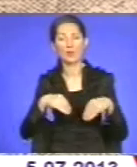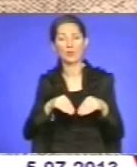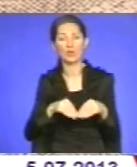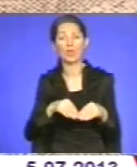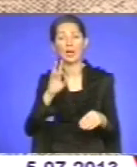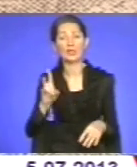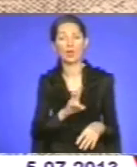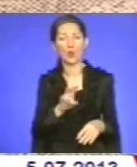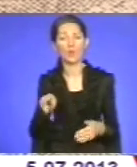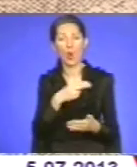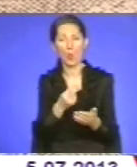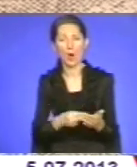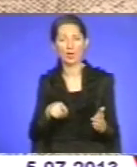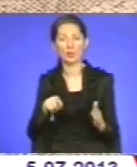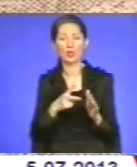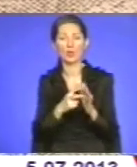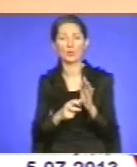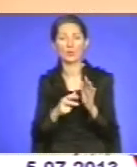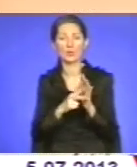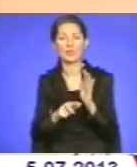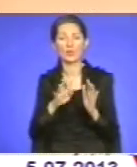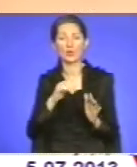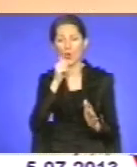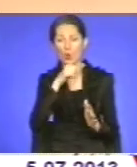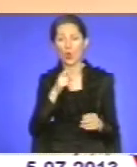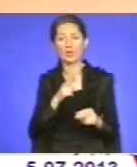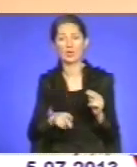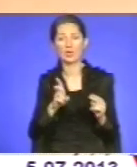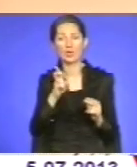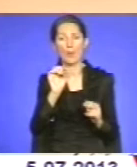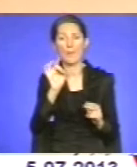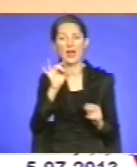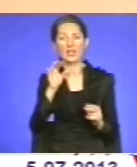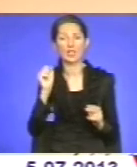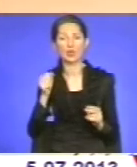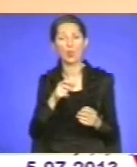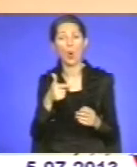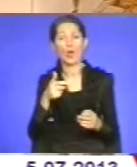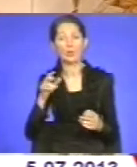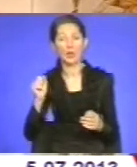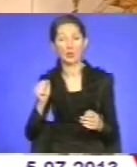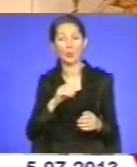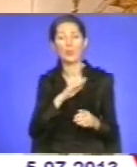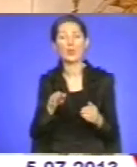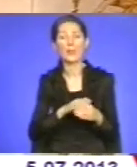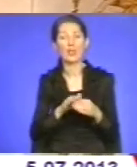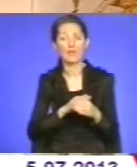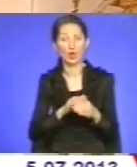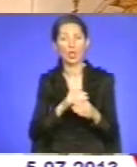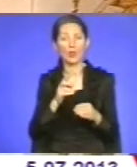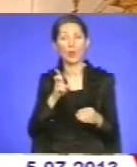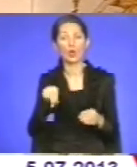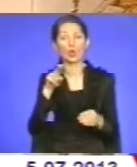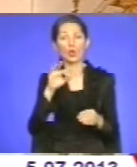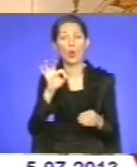1884 року закінчив Бережанську гімназію. Під псевдонімом Простен Добромисл він писав казки, оповідання, статті у